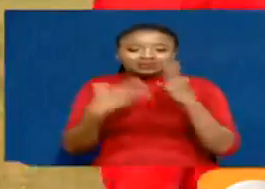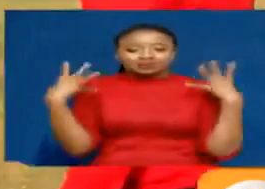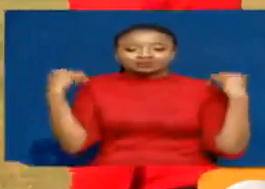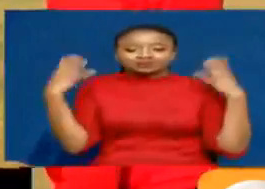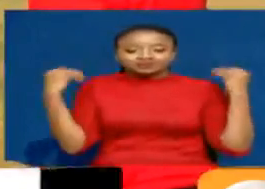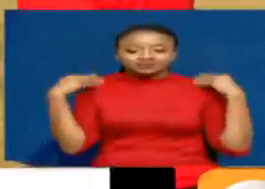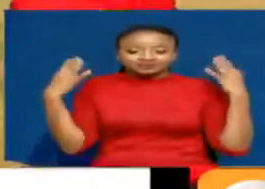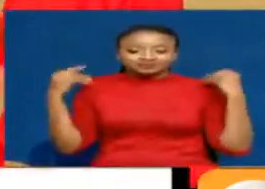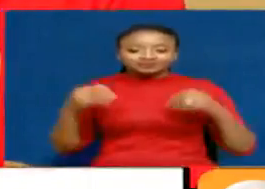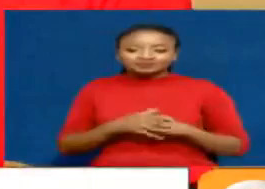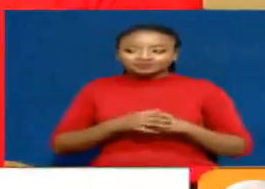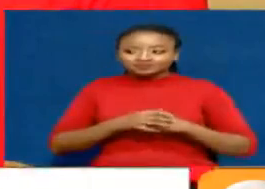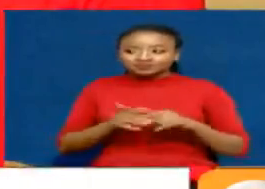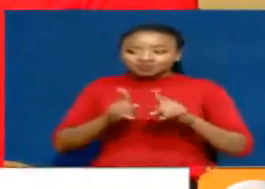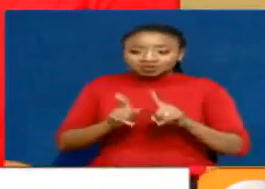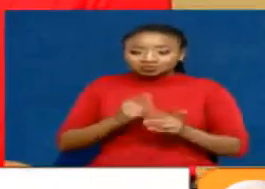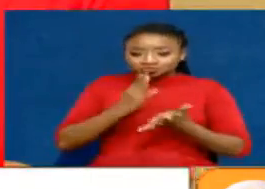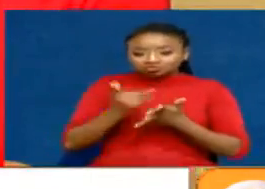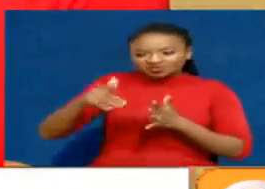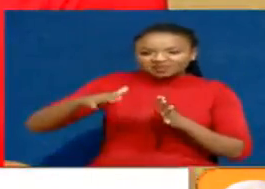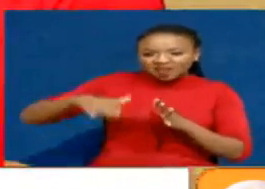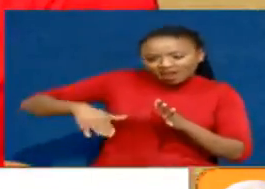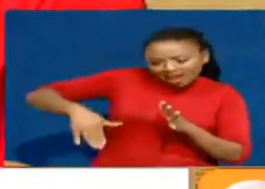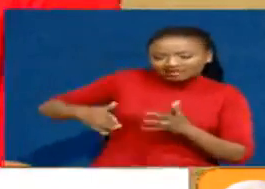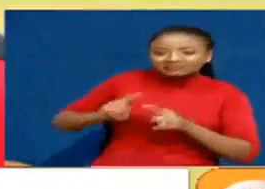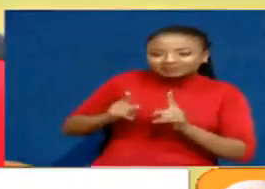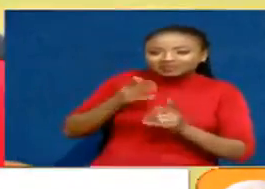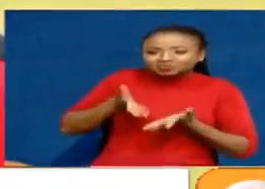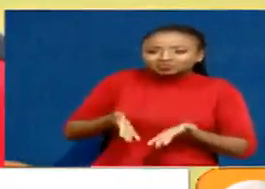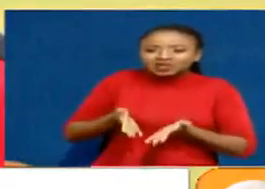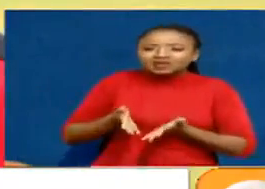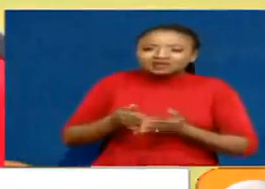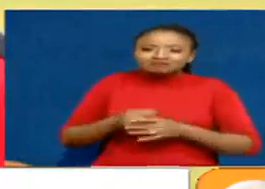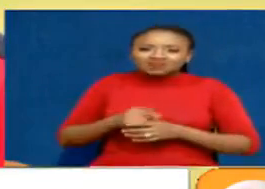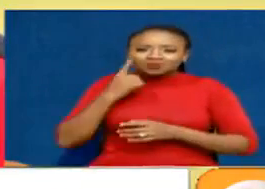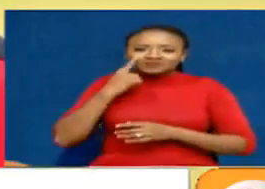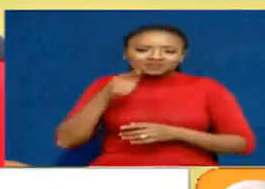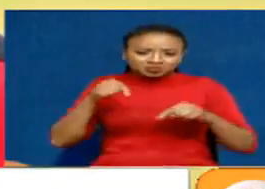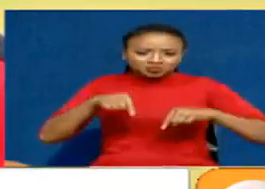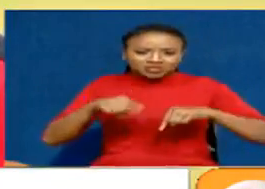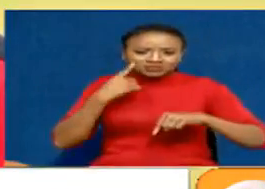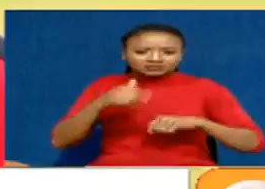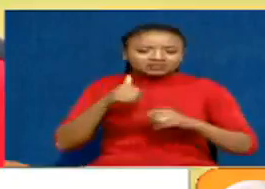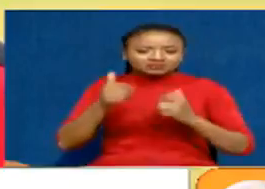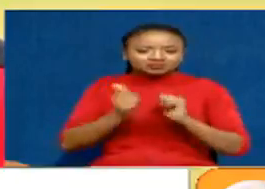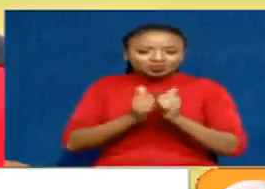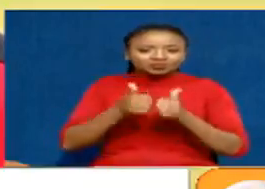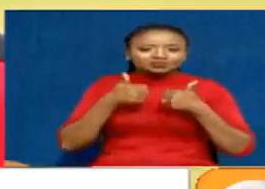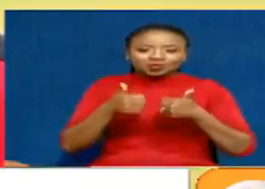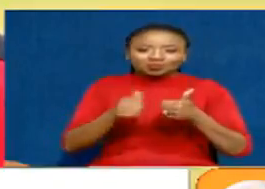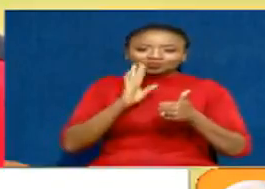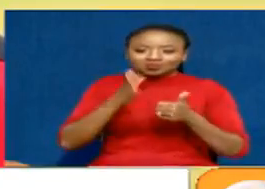see hata kama wako pale chini but leo wamecheza game nzuri na unajua in football tunakubali results ya leo